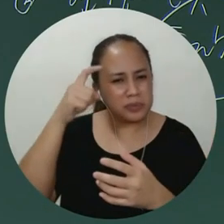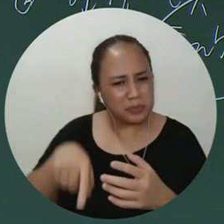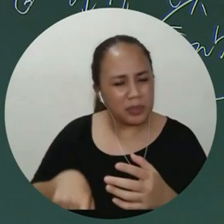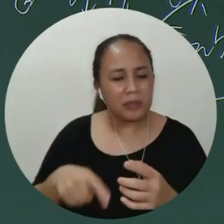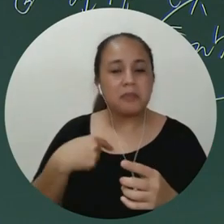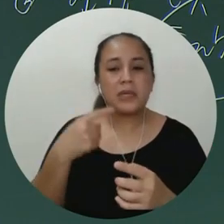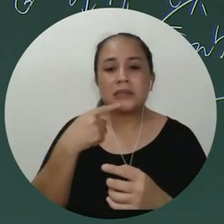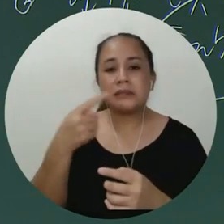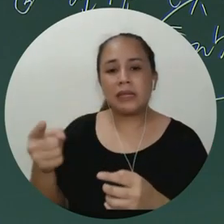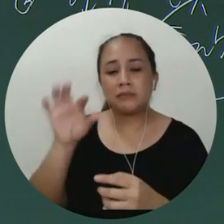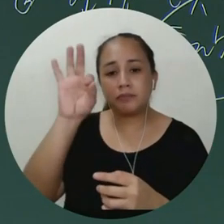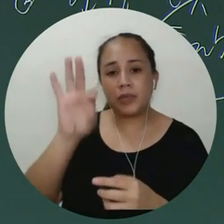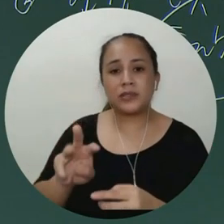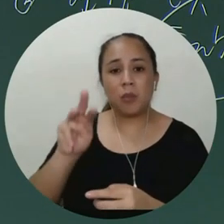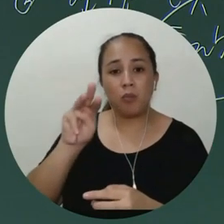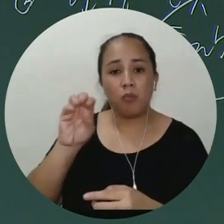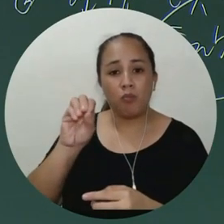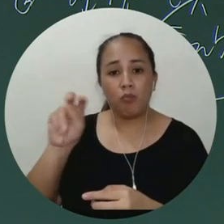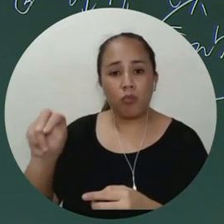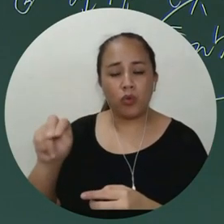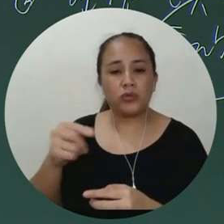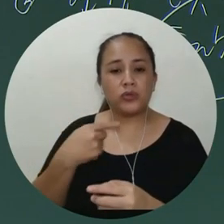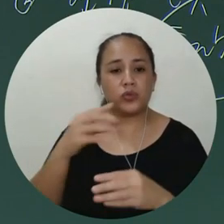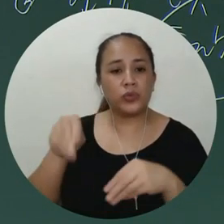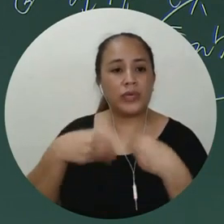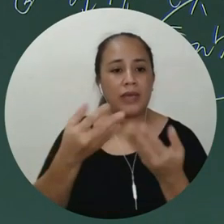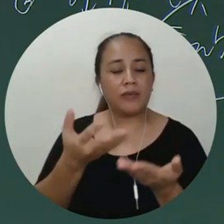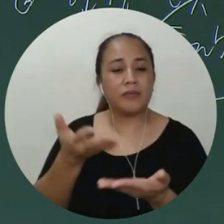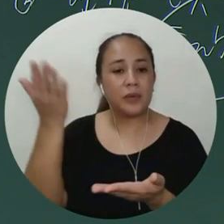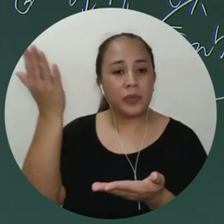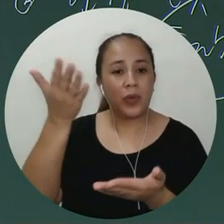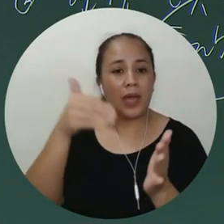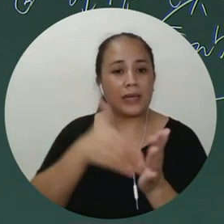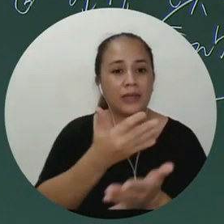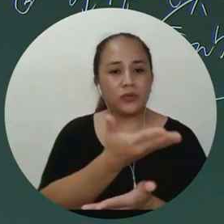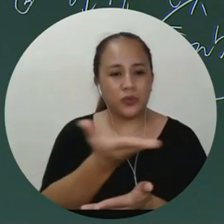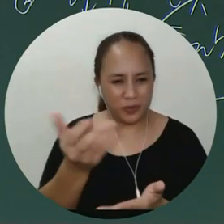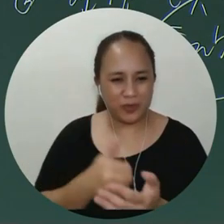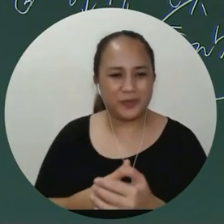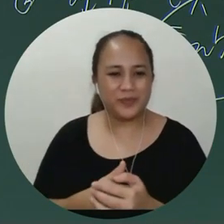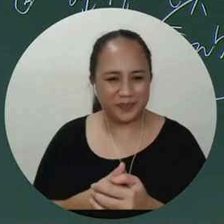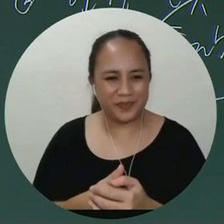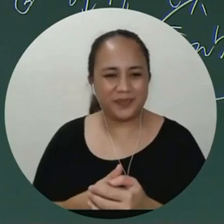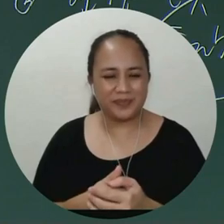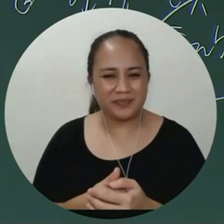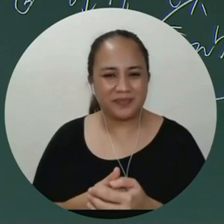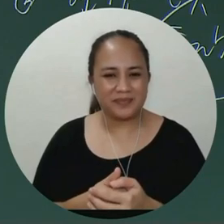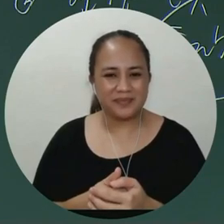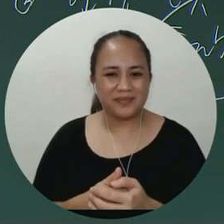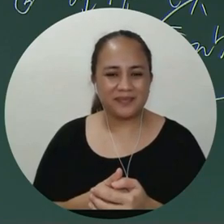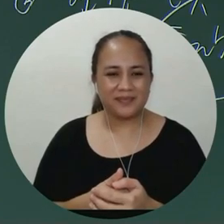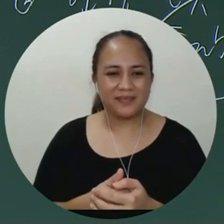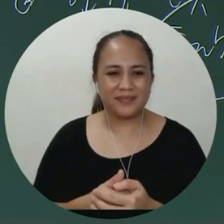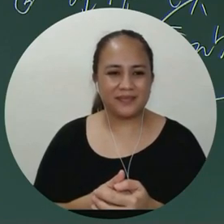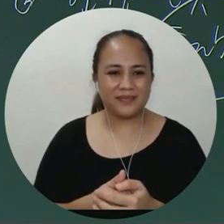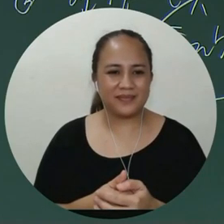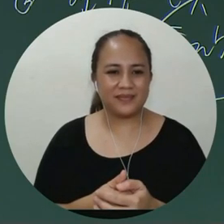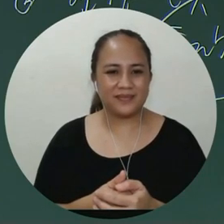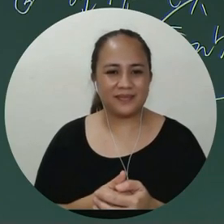our pastor Munchul to give my sermon once again to you. 많이 참석을 하셨는데 여러분들이 정말